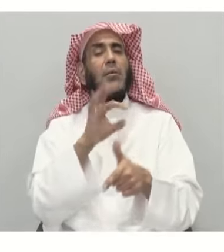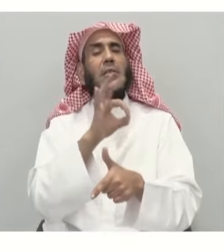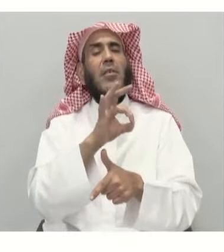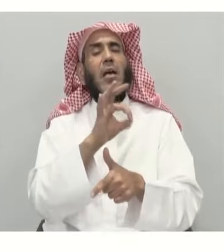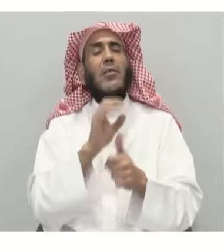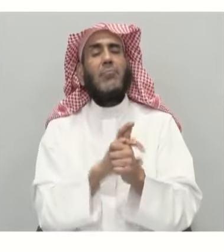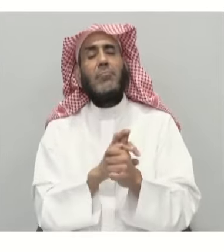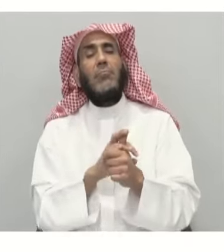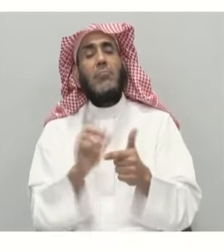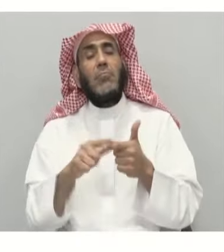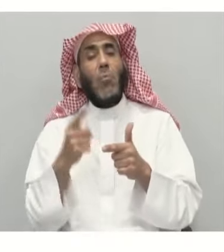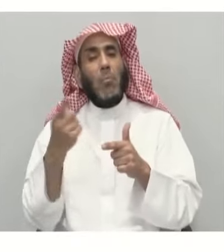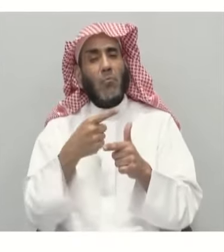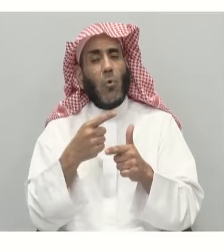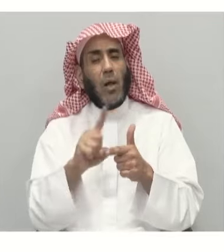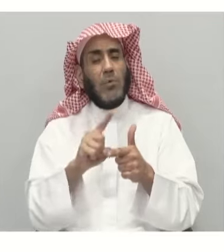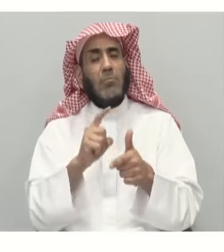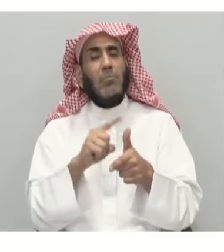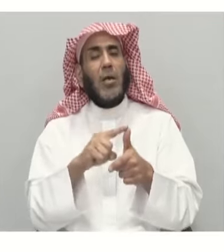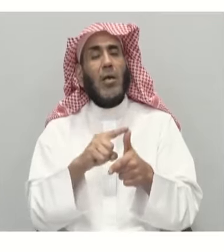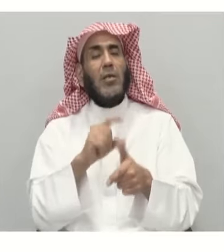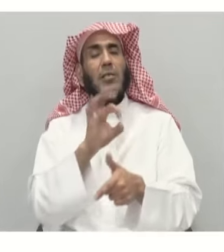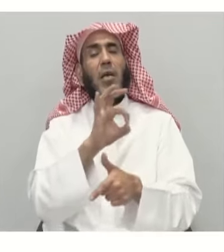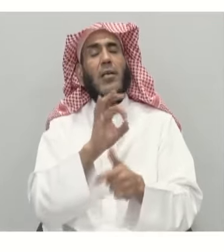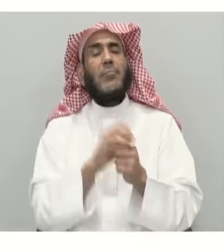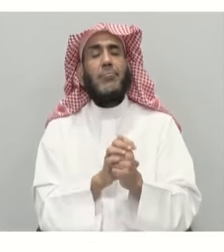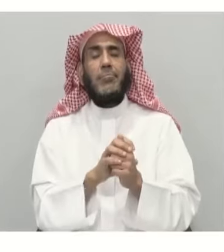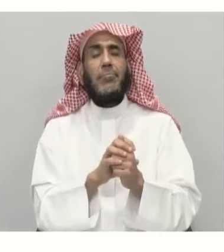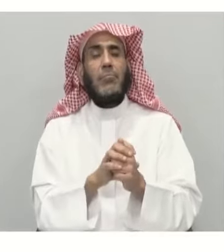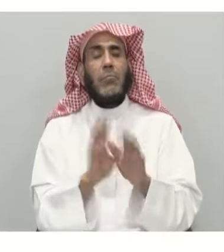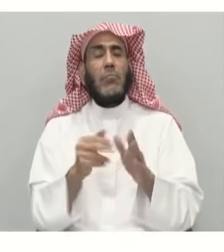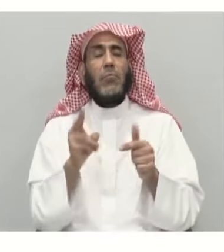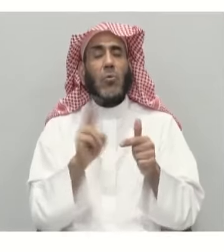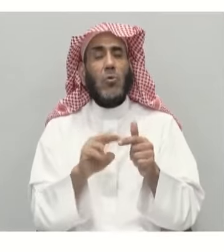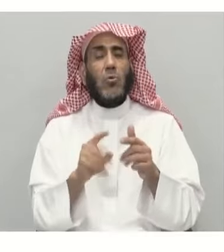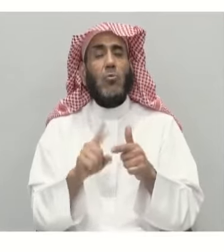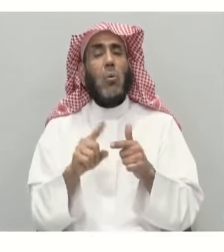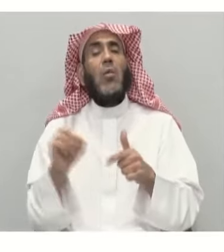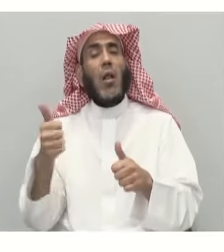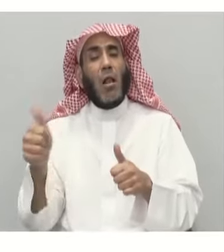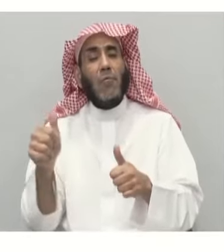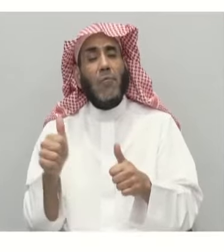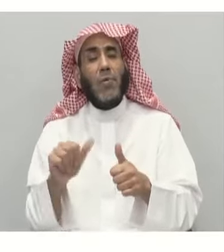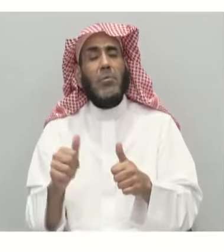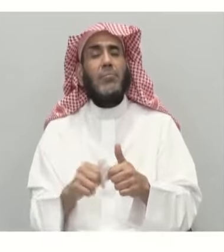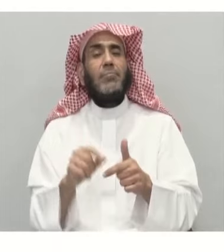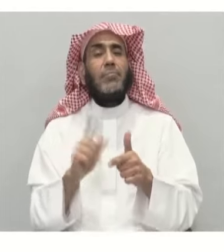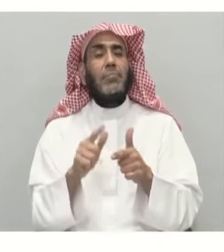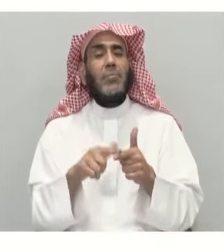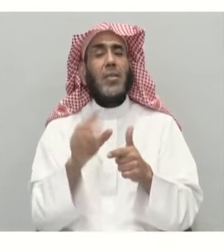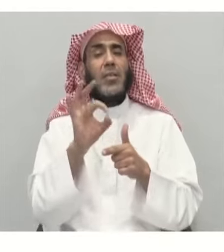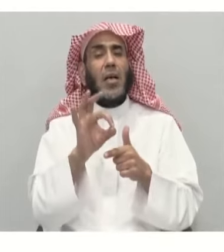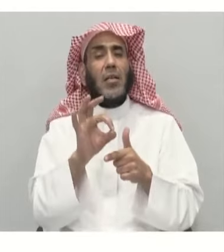ساكن اذا كانت مفتوحه وما قبلها ساكن وايضا تكتب على الف اذا كانت